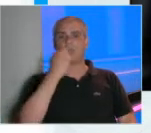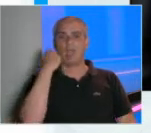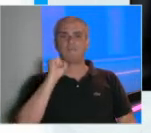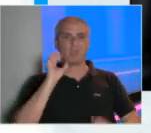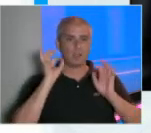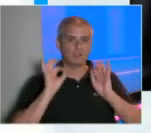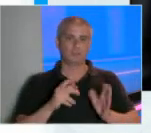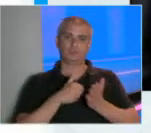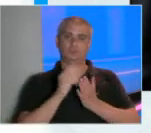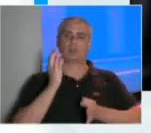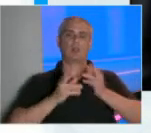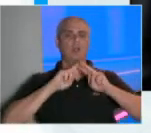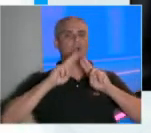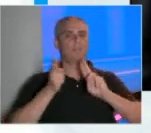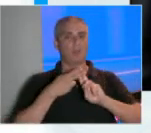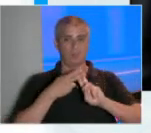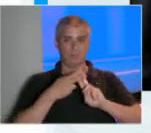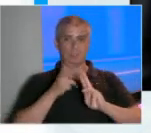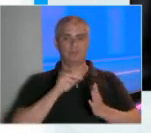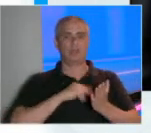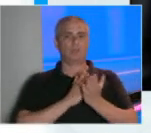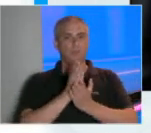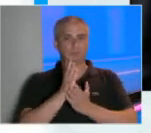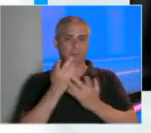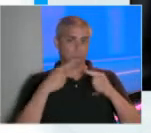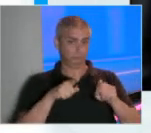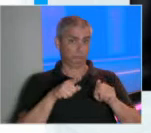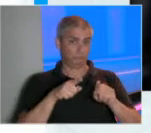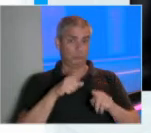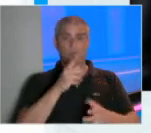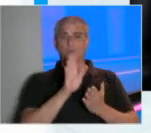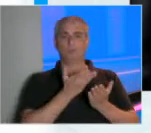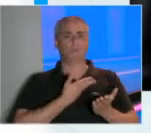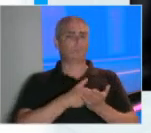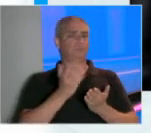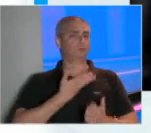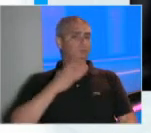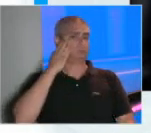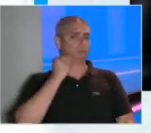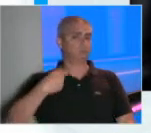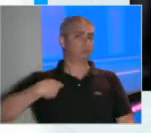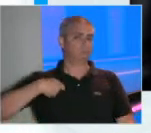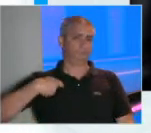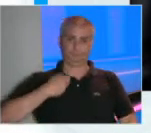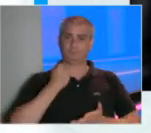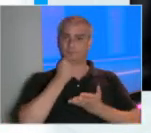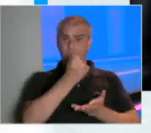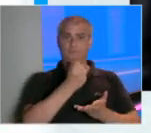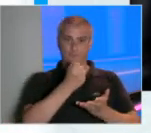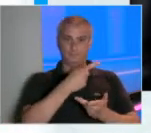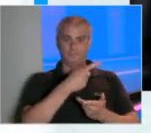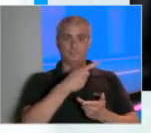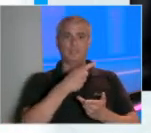הפרה בוטה ומתמשכת של הדין הבינלאומי וצו המוסר. במקביל, הוא ממשיך ליהנות מסיוע הומניטרי, ליהנות